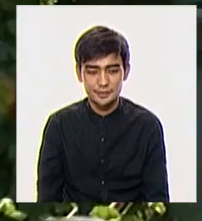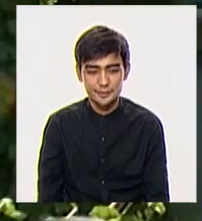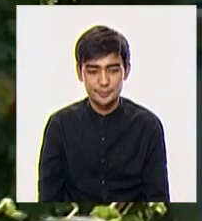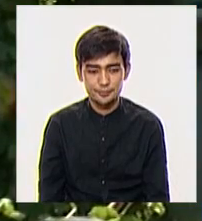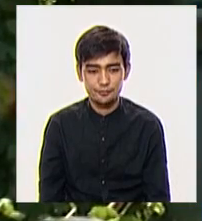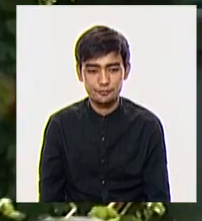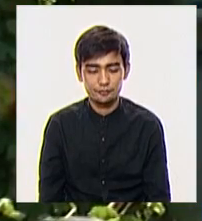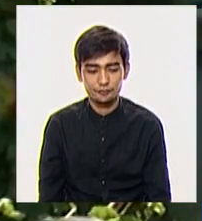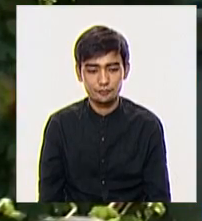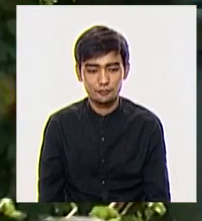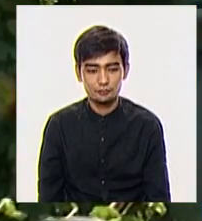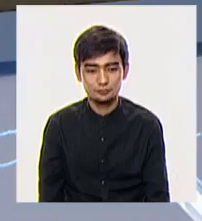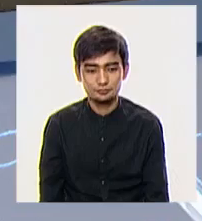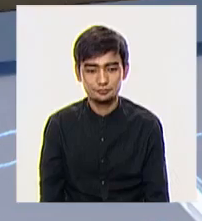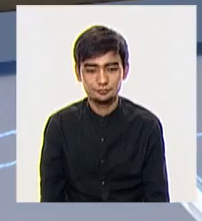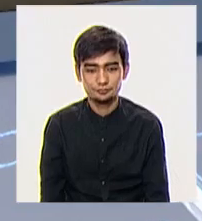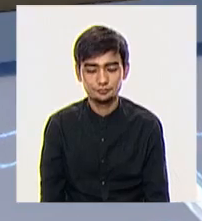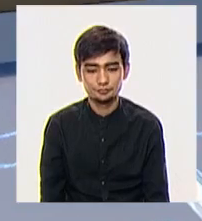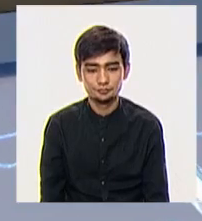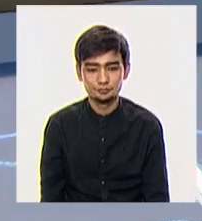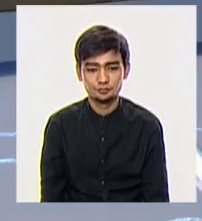Информбюро, Алматы.